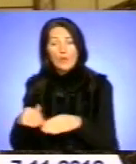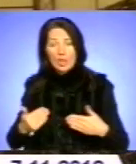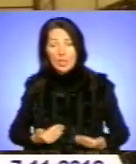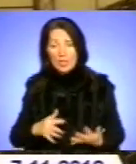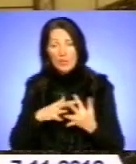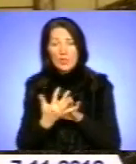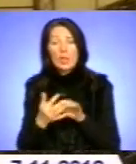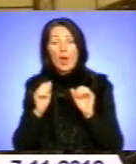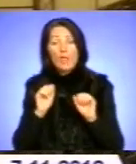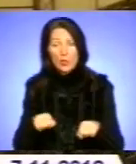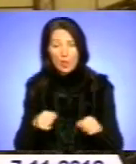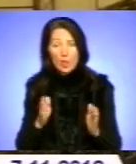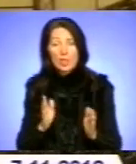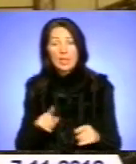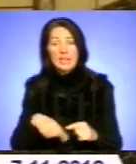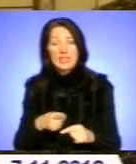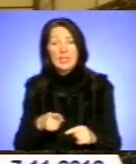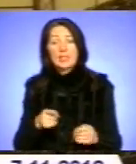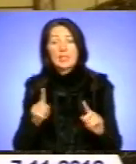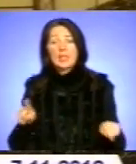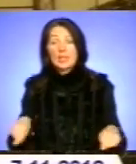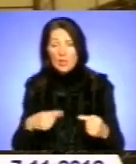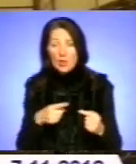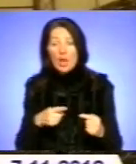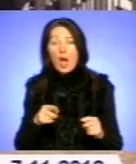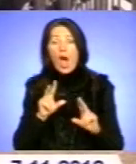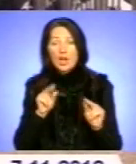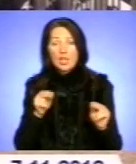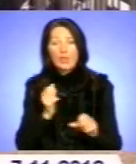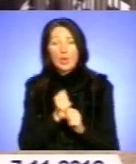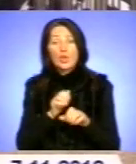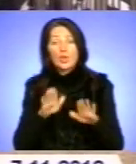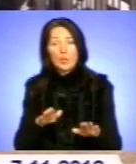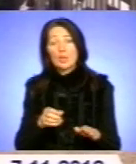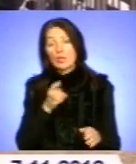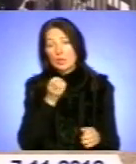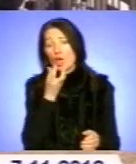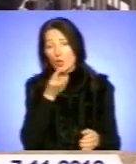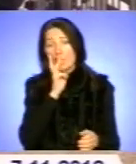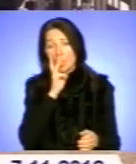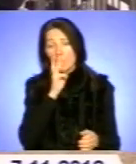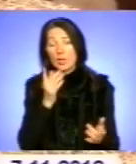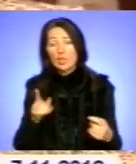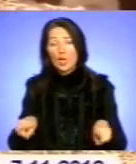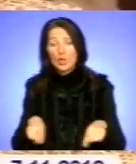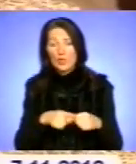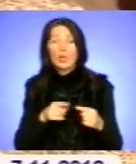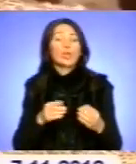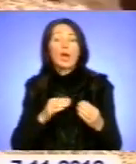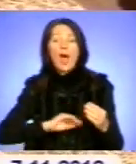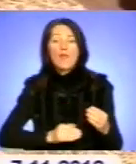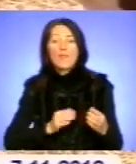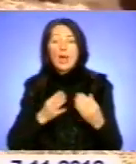створення гарантованих робочих місць, достойної заробітної плати. А ще створення ферм сімейного типу дасть господарям можливість